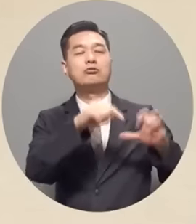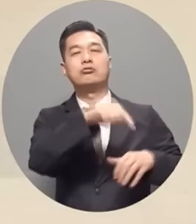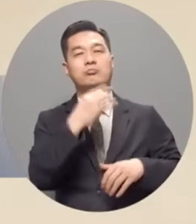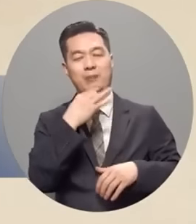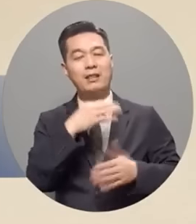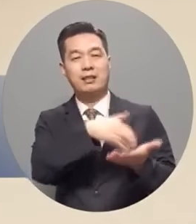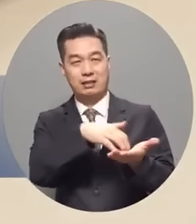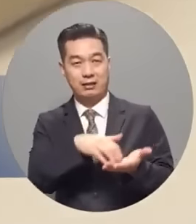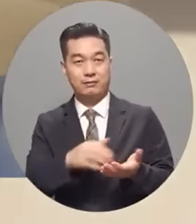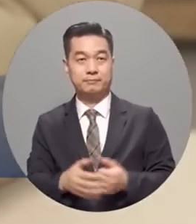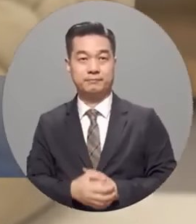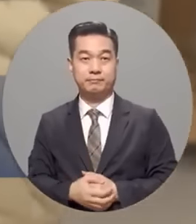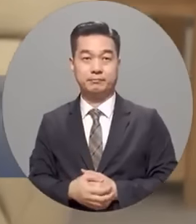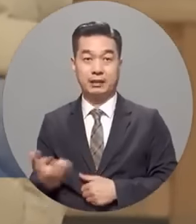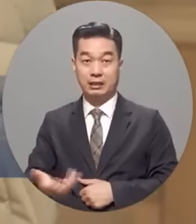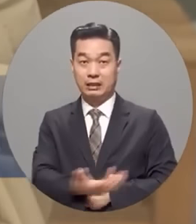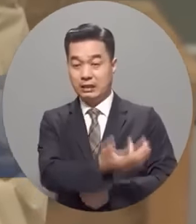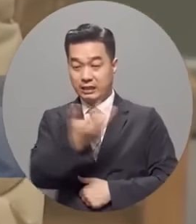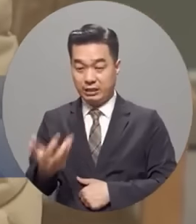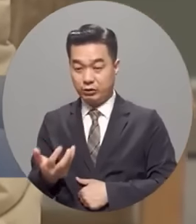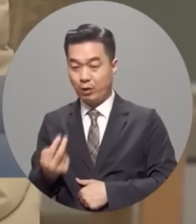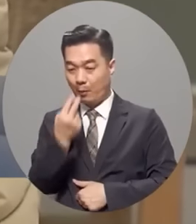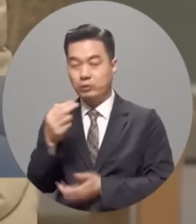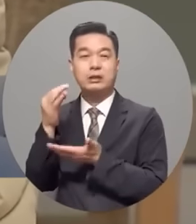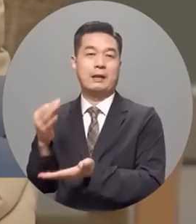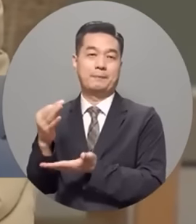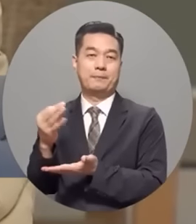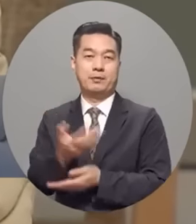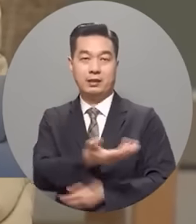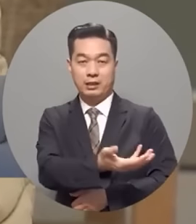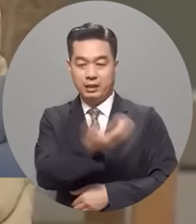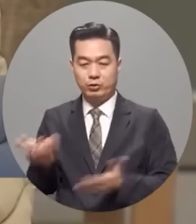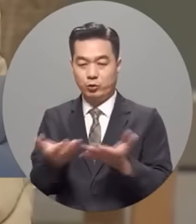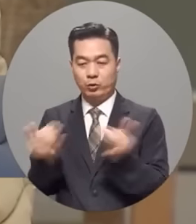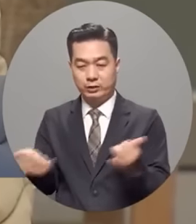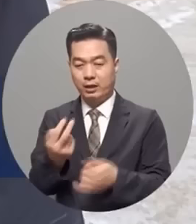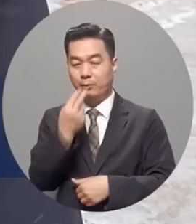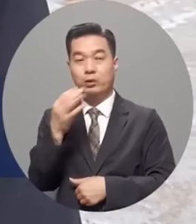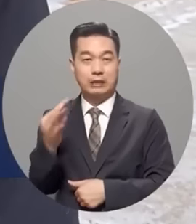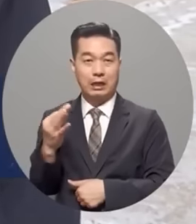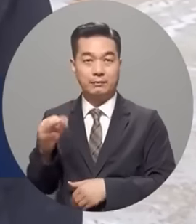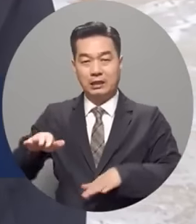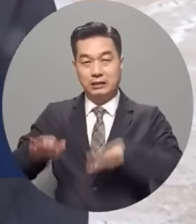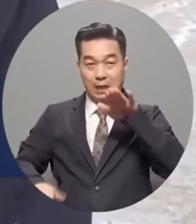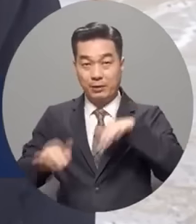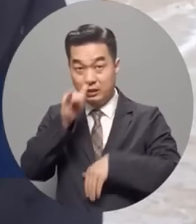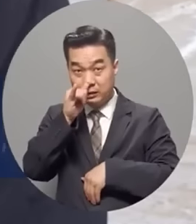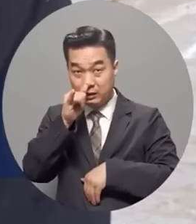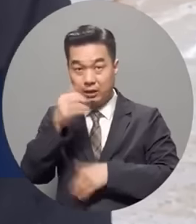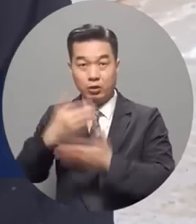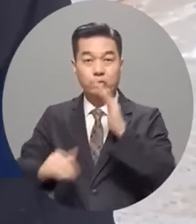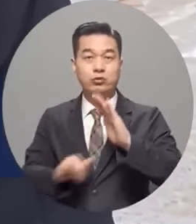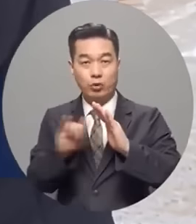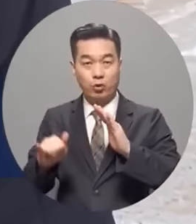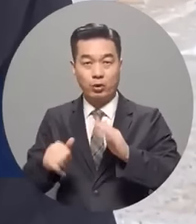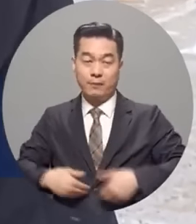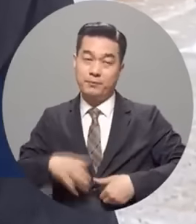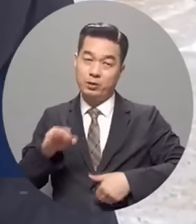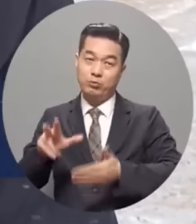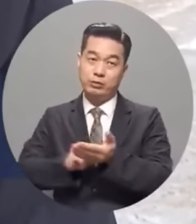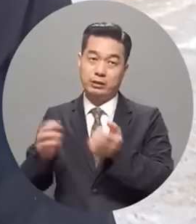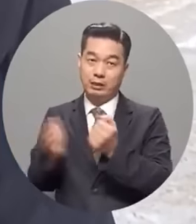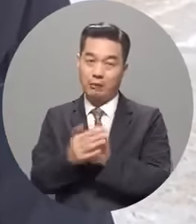이주노동자들은 목숨값 차별받고 있는데 유가족들은 비용 문제 등으로 억울하다고 생각해도 스스로 문제제기를 하지 못하는 경우가